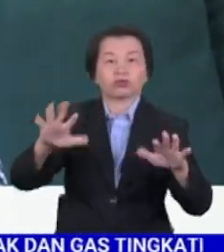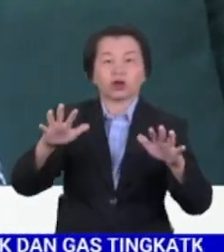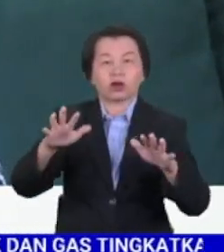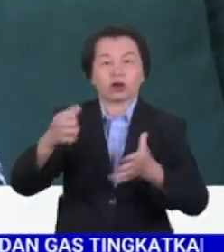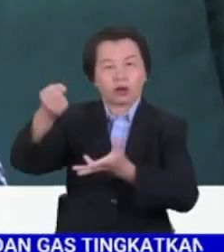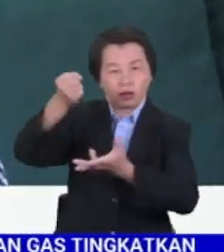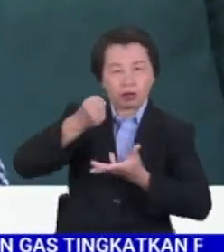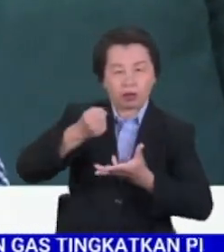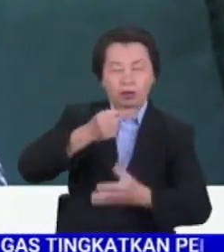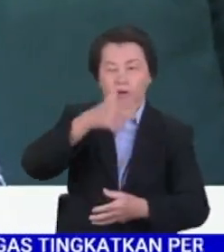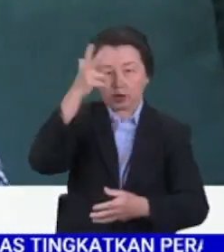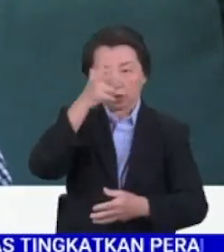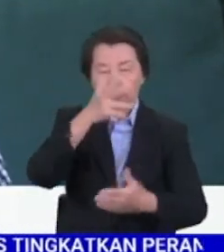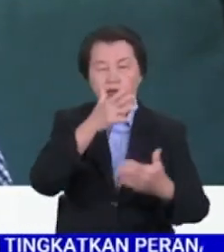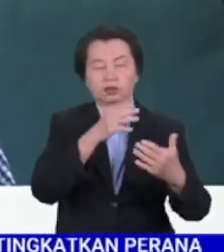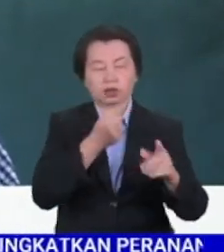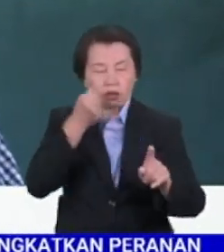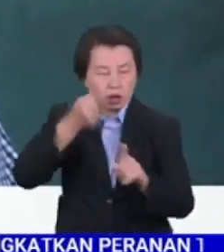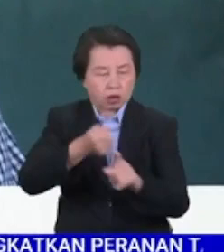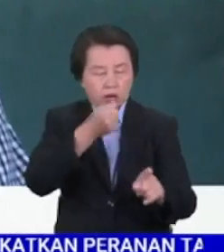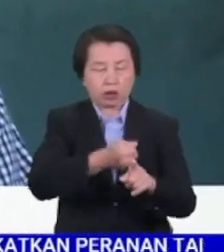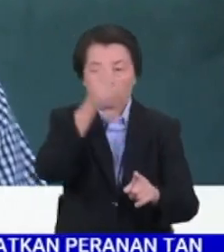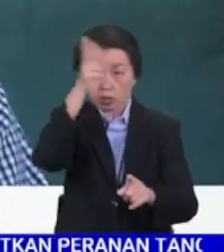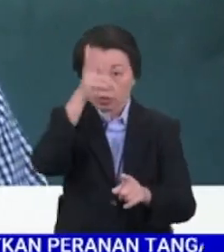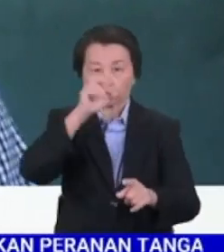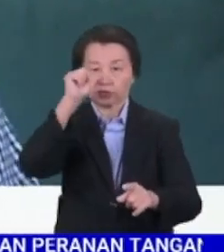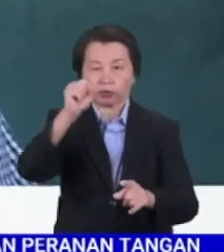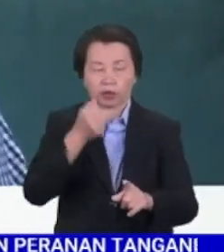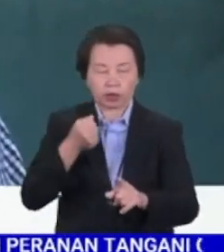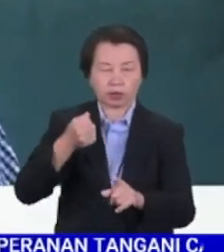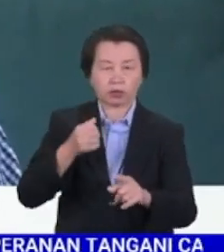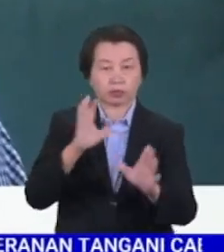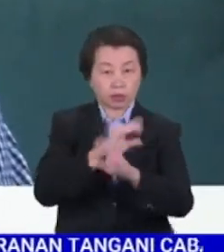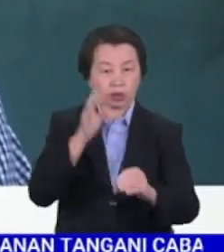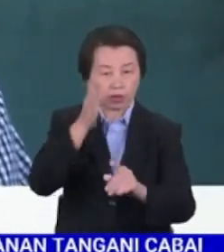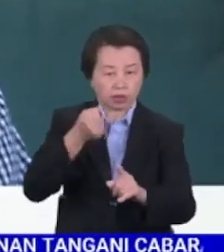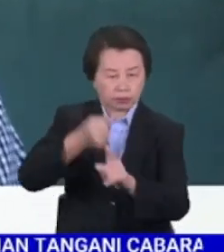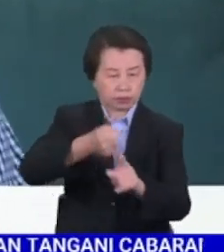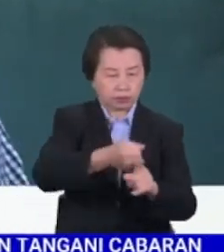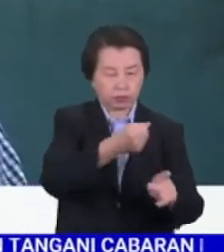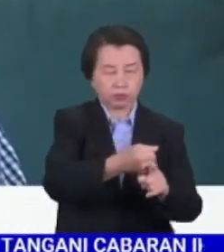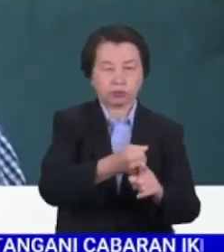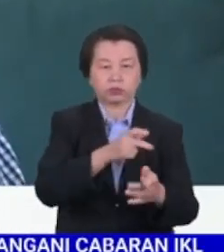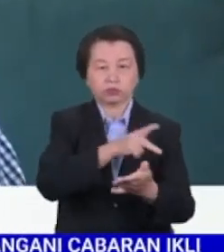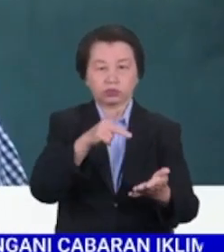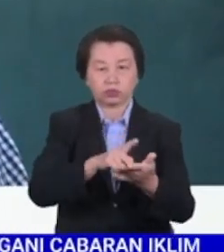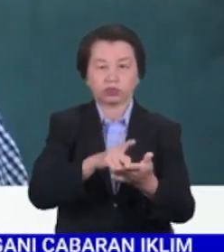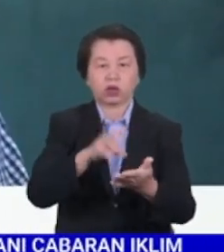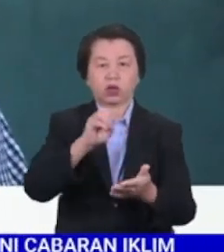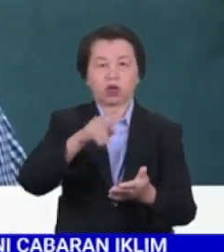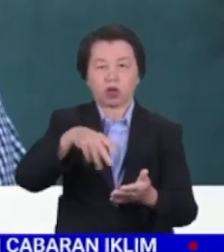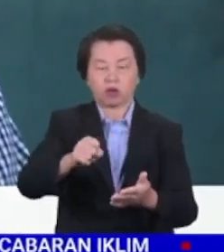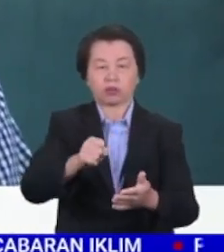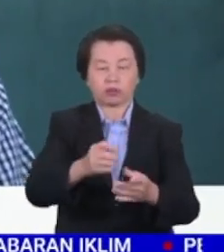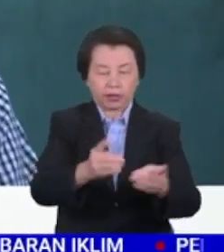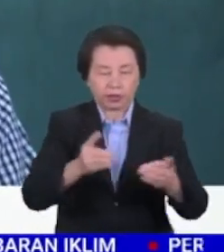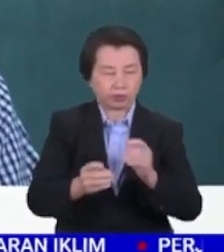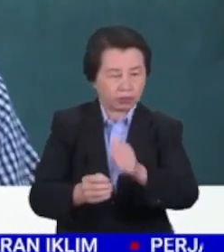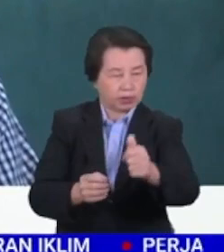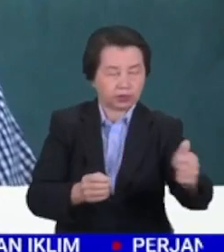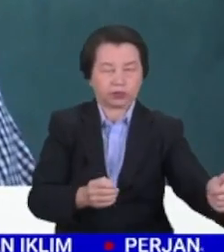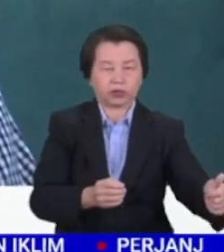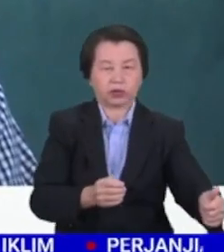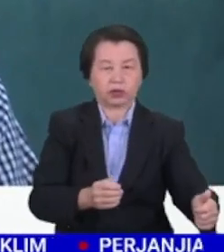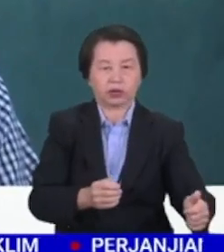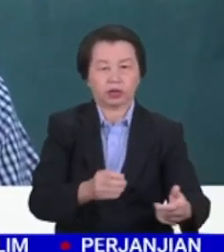dan kerajaan negeri akan mengarah di mana PKOB, Pusat Kawalan Operasi Daerah masing-masing